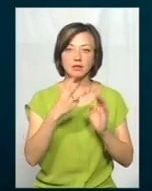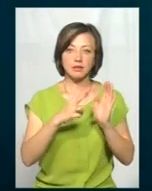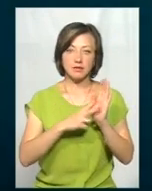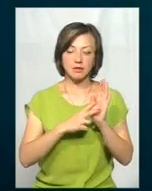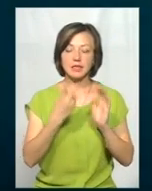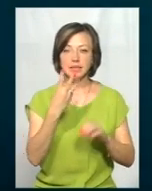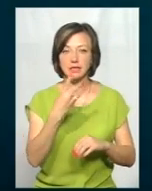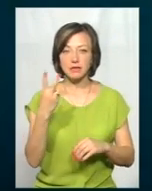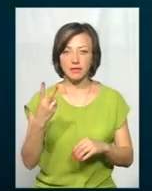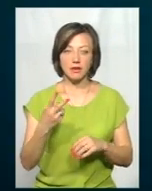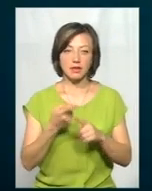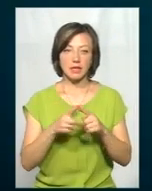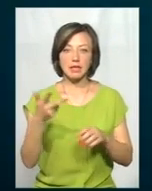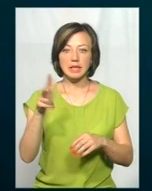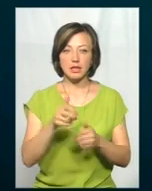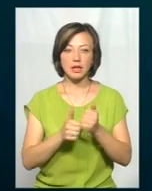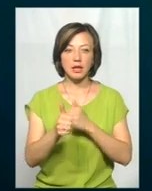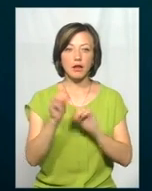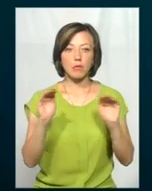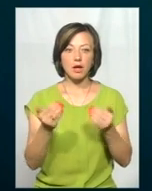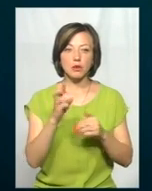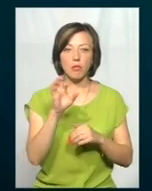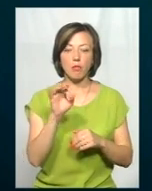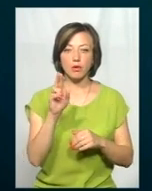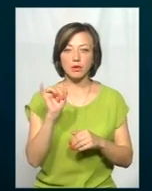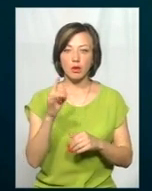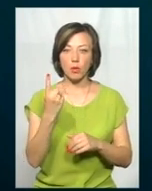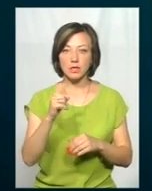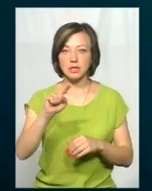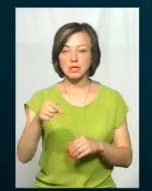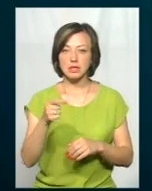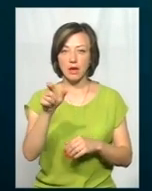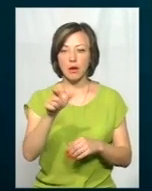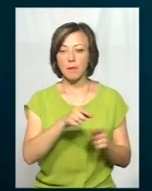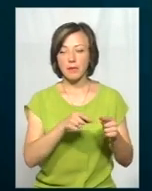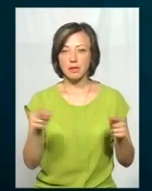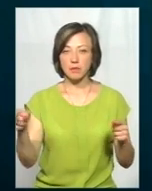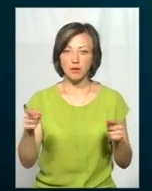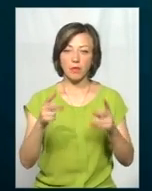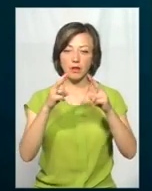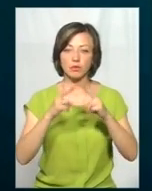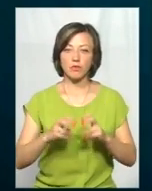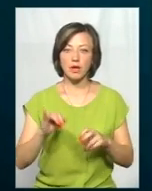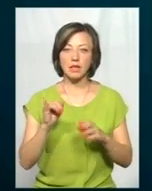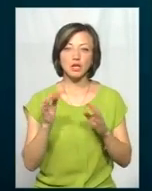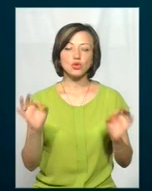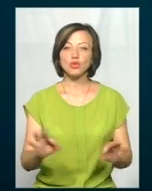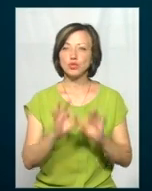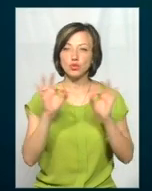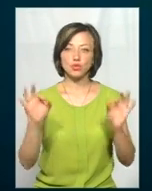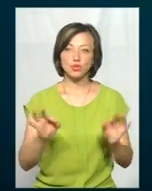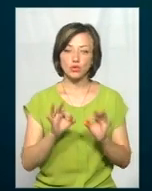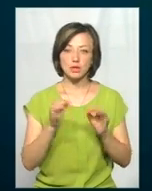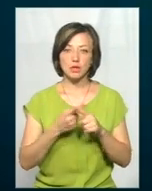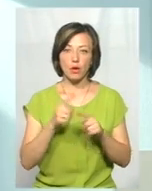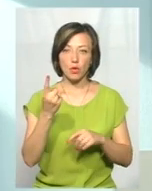питань округу. Така трійка лідерів. Найменше – це Віктор Бондар, один запит за період, який ми аналізували, і